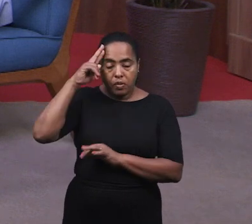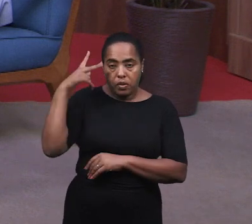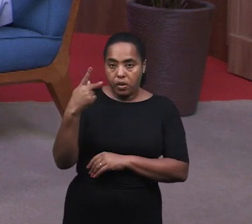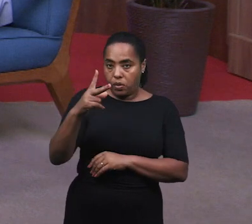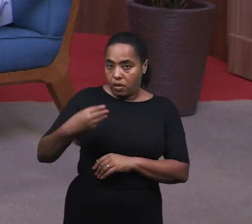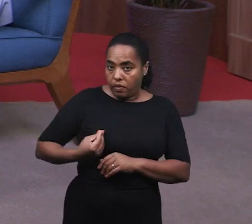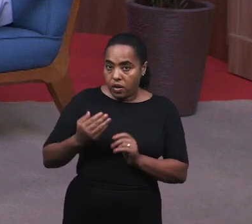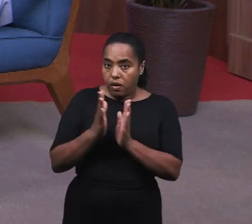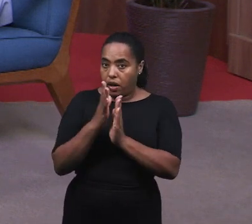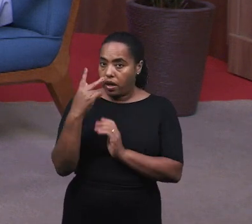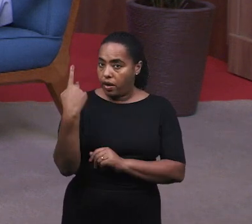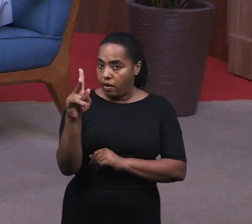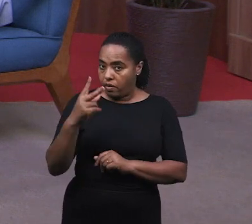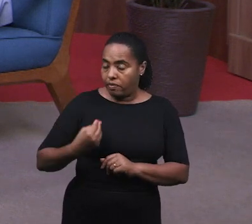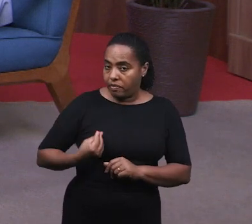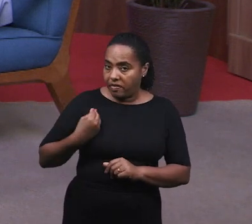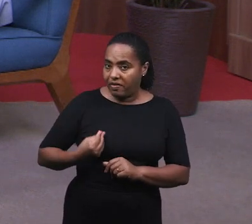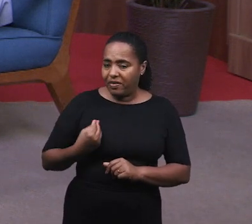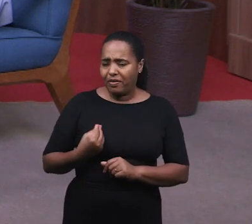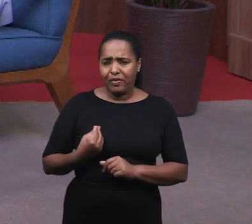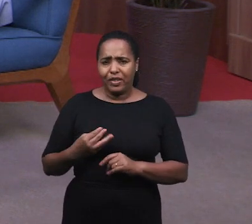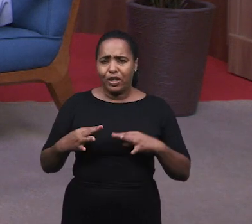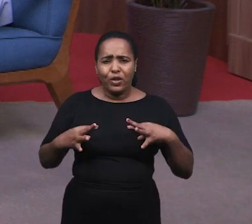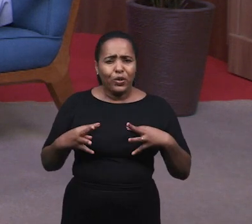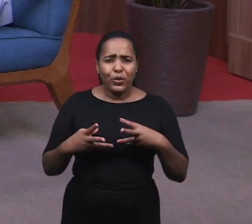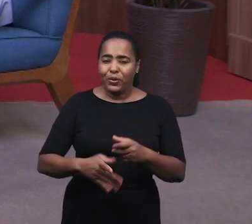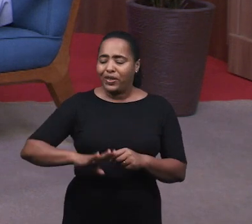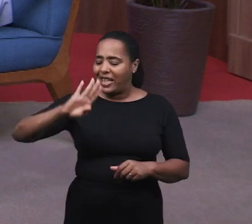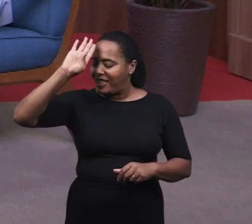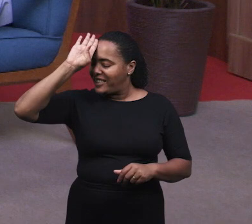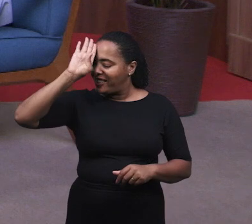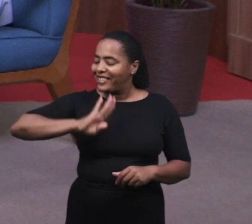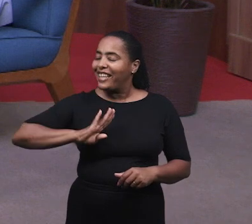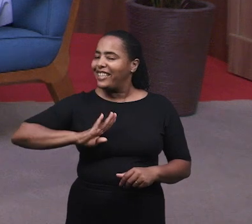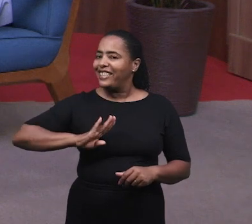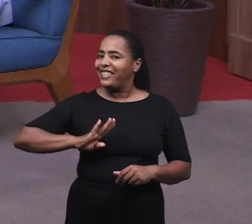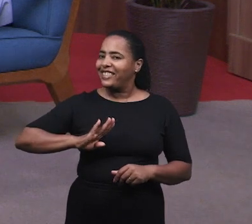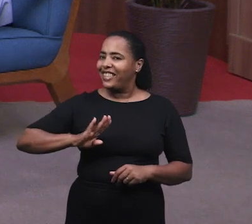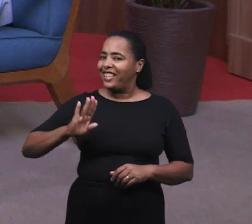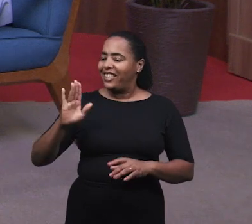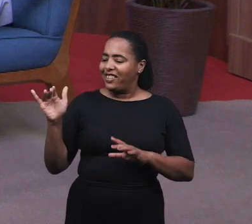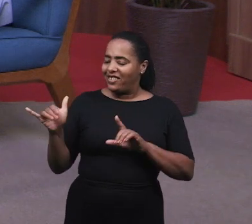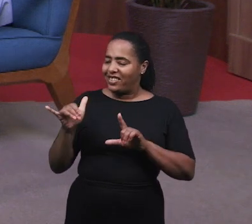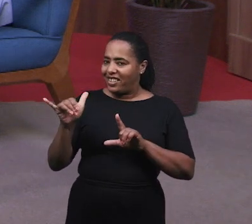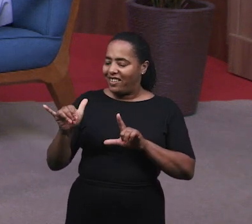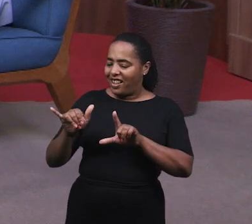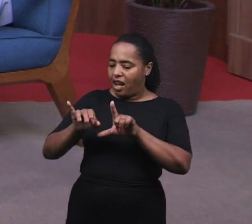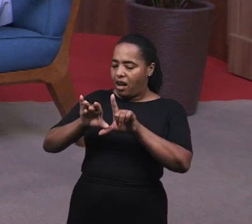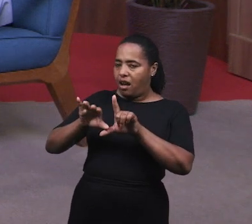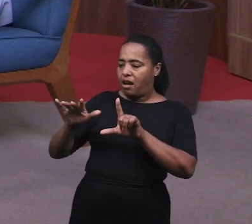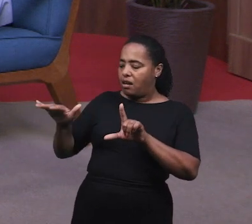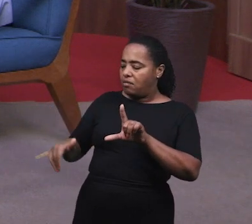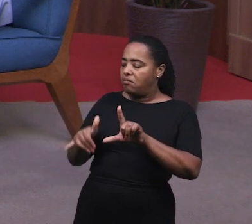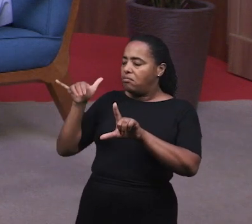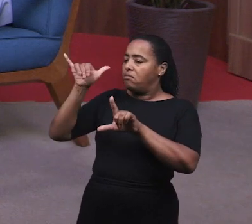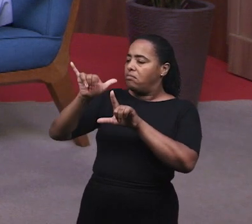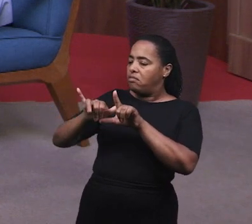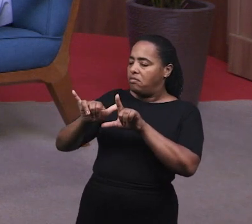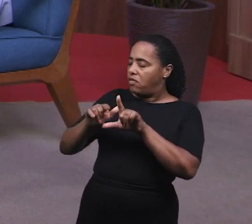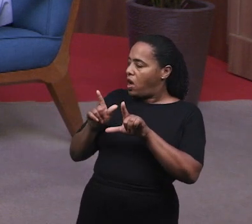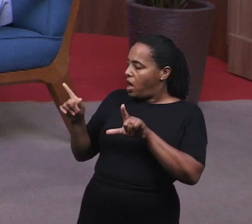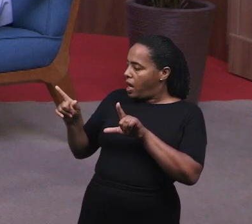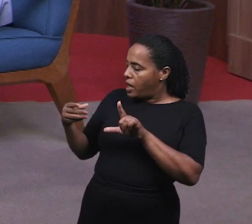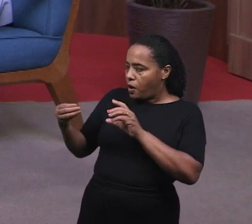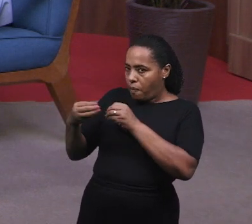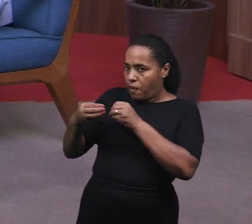vous transmettre une parole du Seigneur pour vous et prier pour vous. Et tout cela complètement gratuit. Pointez l'appareil photo de votre smartphone vers le